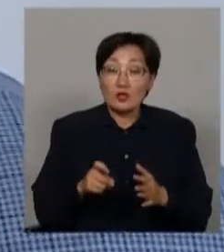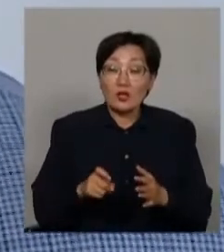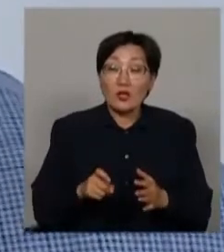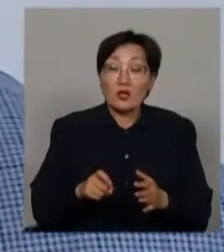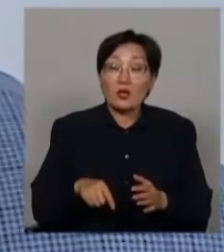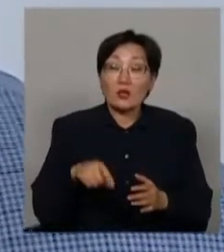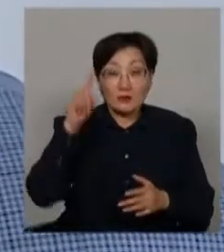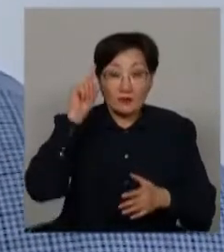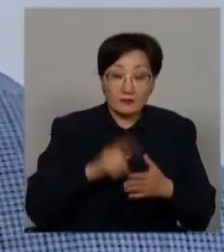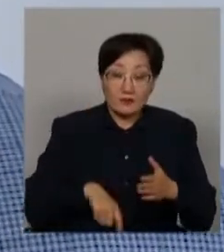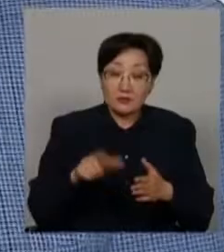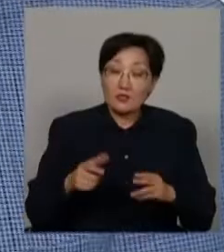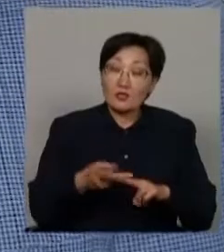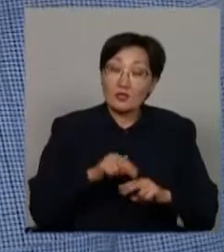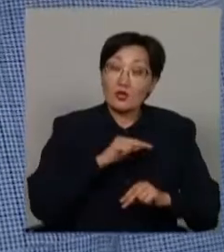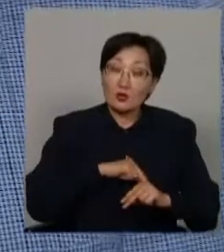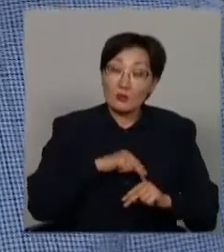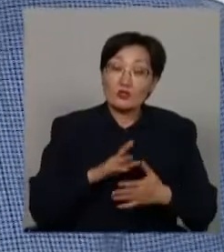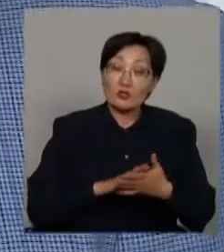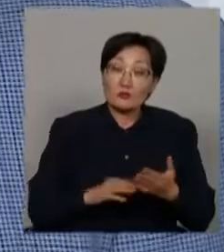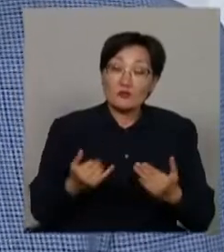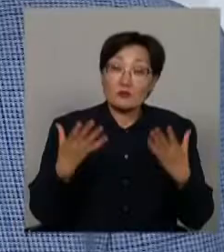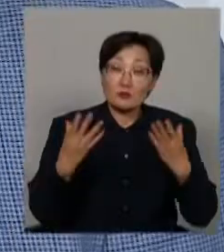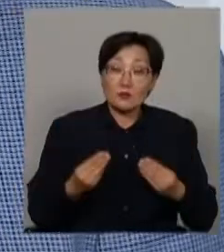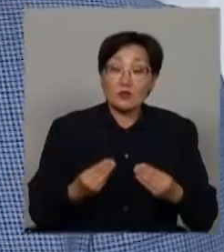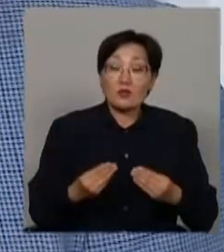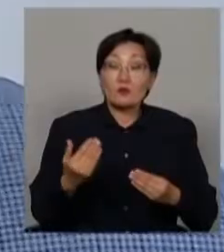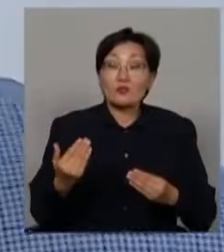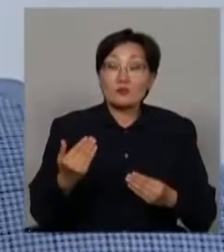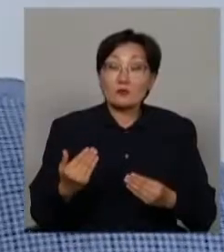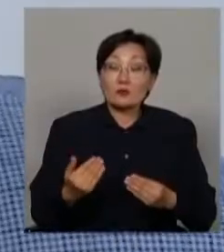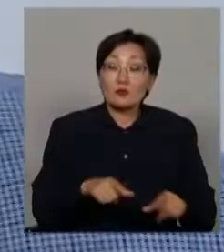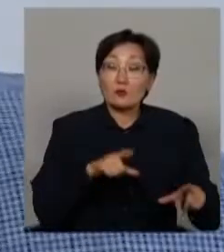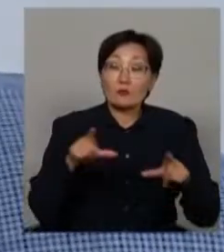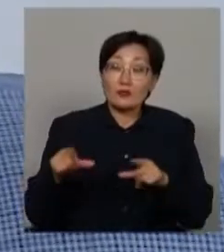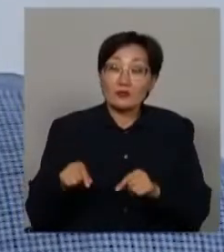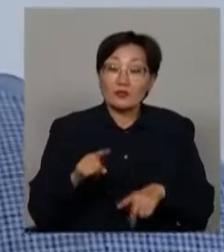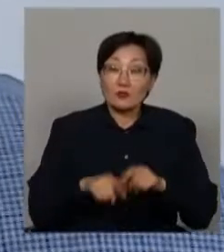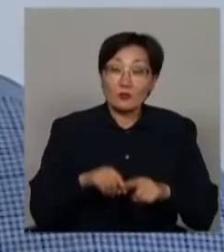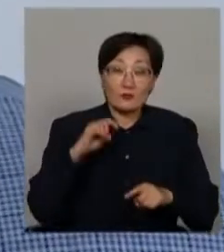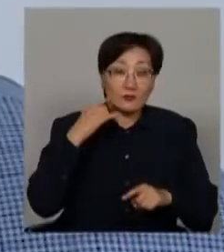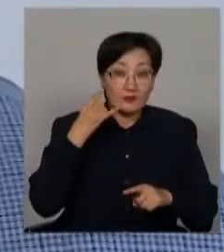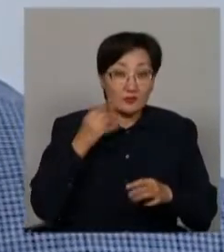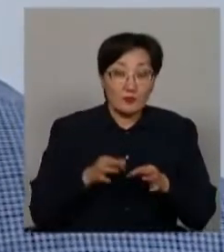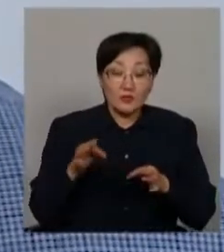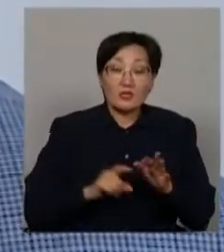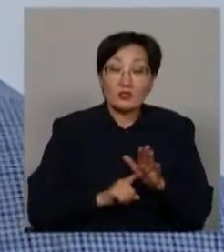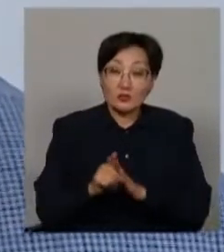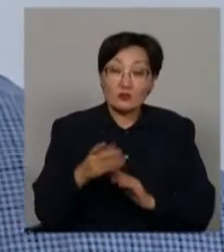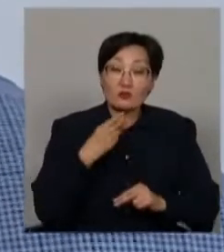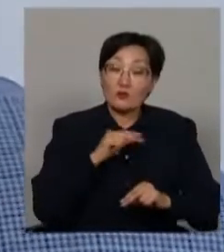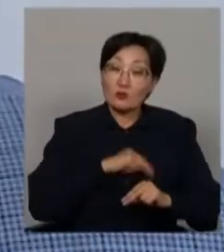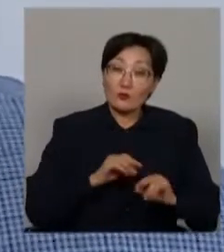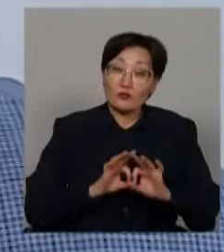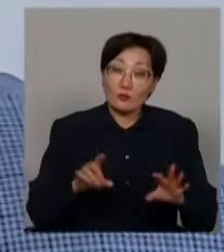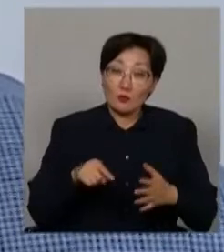лиц. Эта работа продолжается. С сегодняшнего дня Мейрам Зекешев поедет на родину, в Павлодарскую область, начнет свою агитационную работу